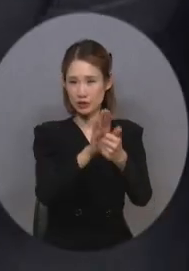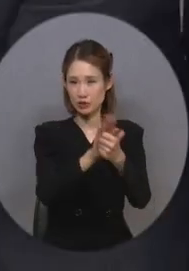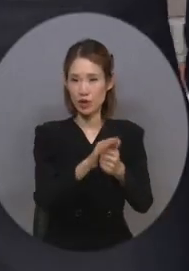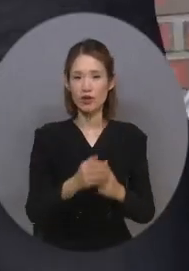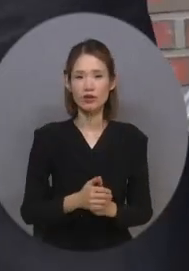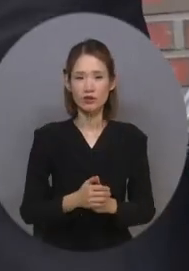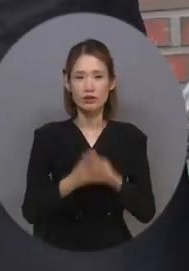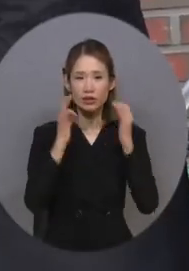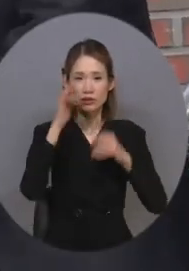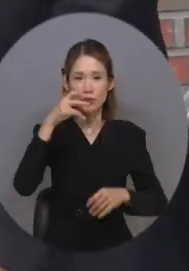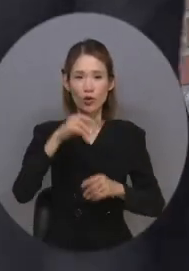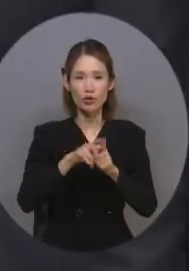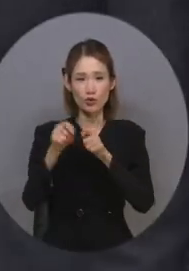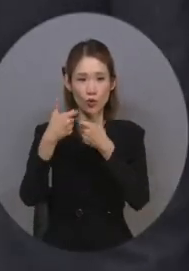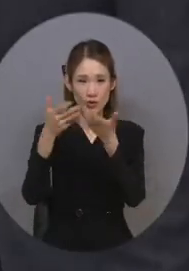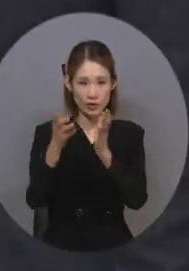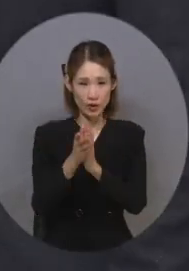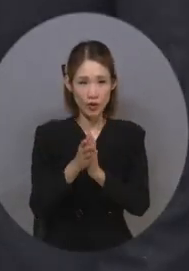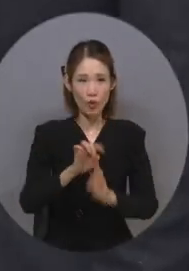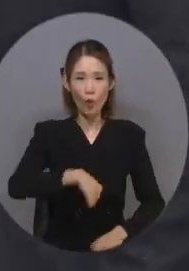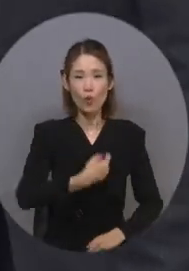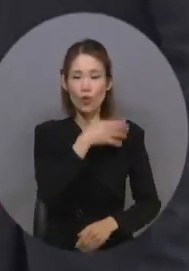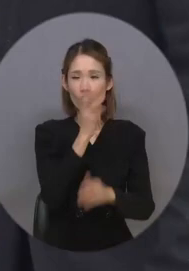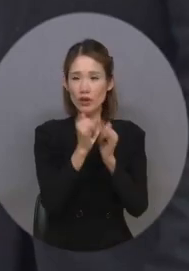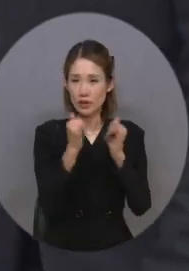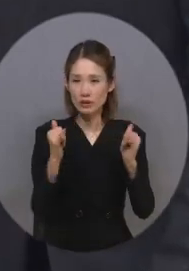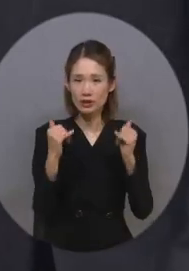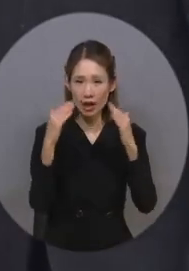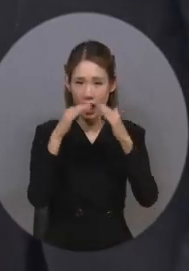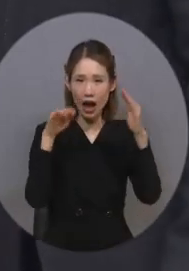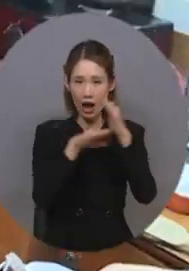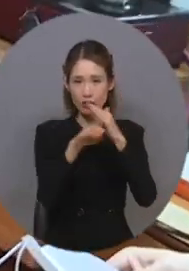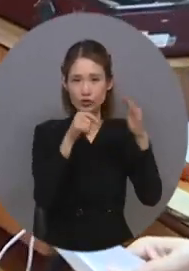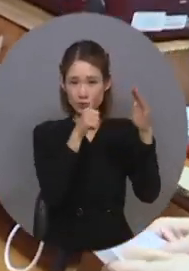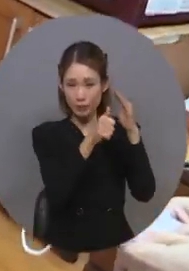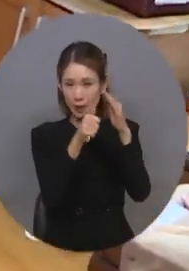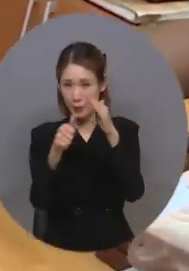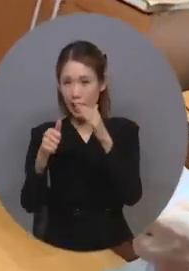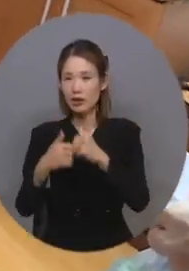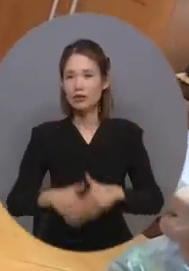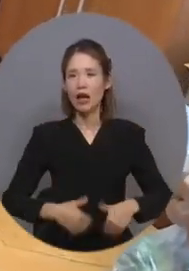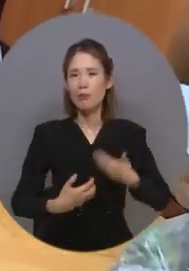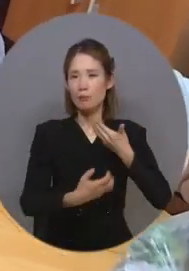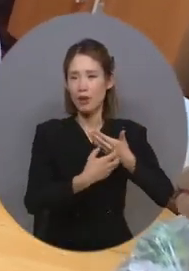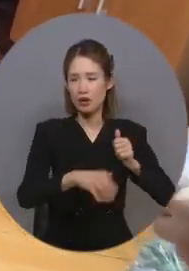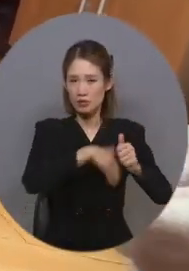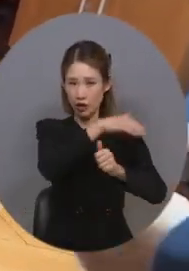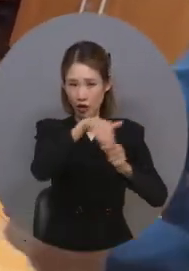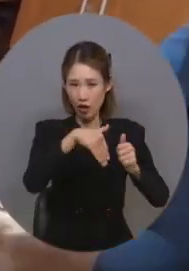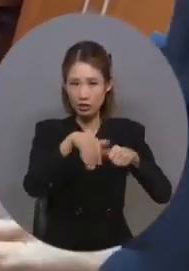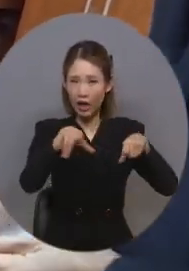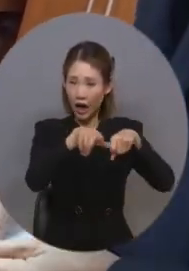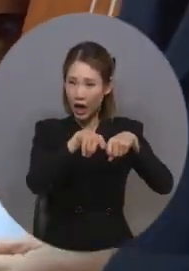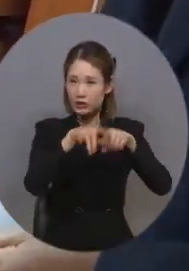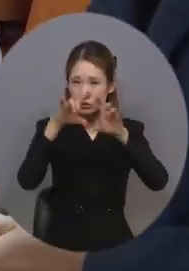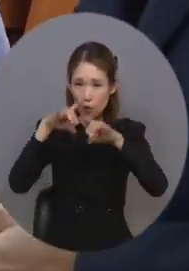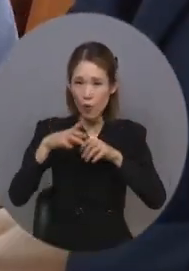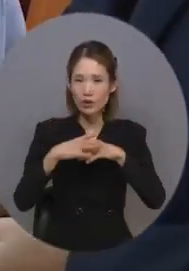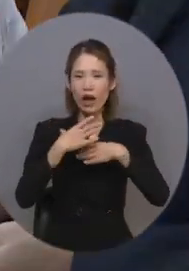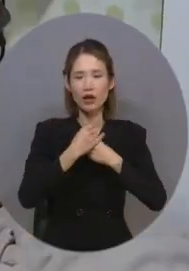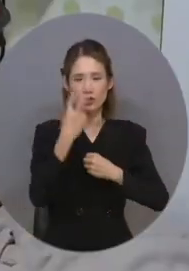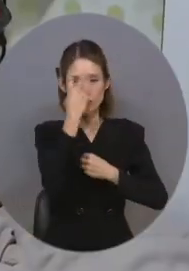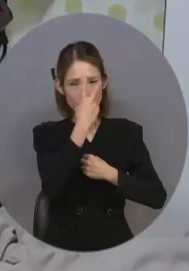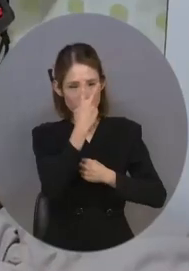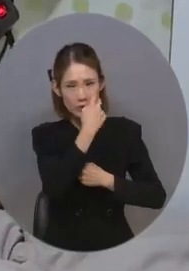김영록 도지사는 장성군의 홀로 사는 어르신 가구를 직접 방문해 낙방실태와 가스통신 등 안전체계를